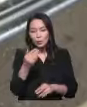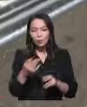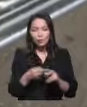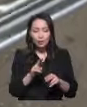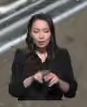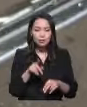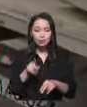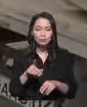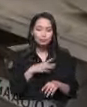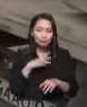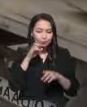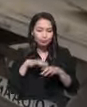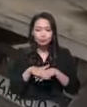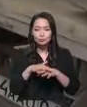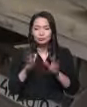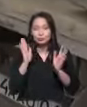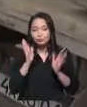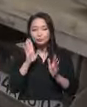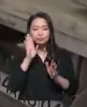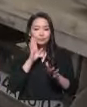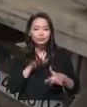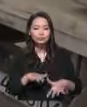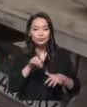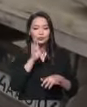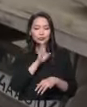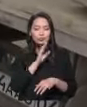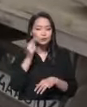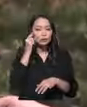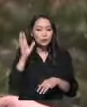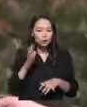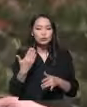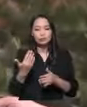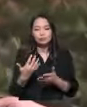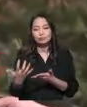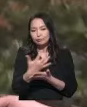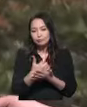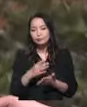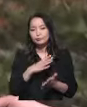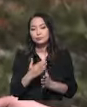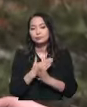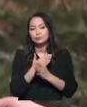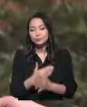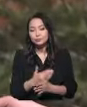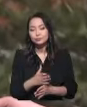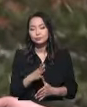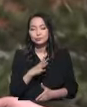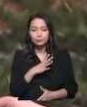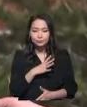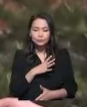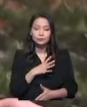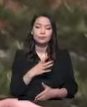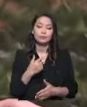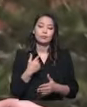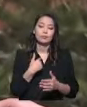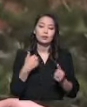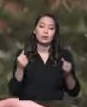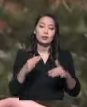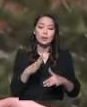пришла большая вода, женщина, не раздумывая, кинула клич о помощи землякам. Думаю, открою чат в WhatsApp.